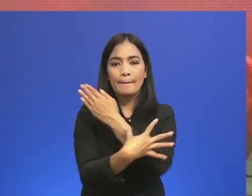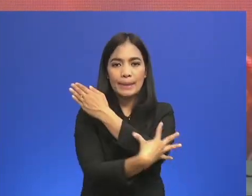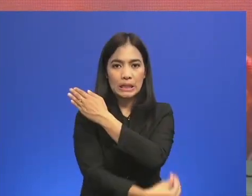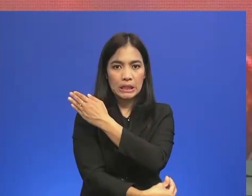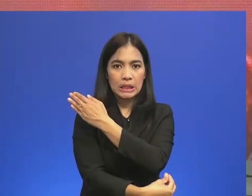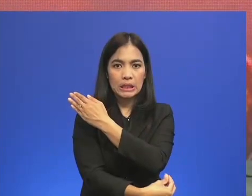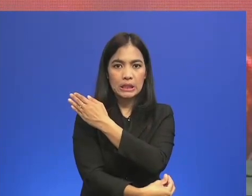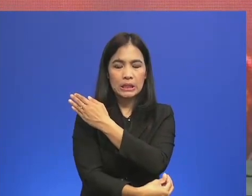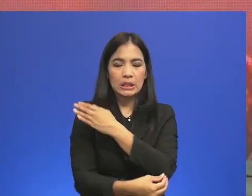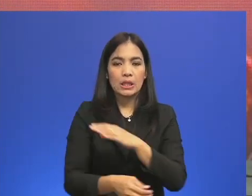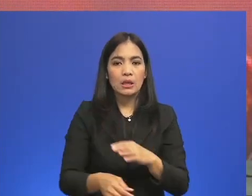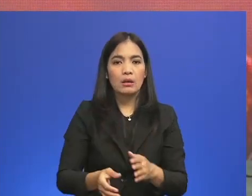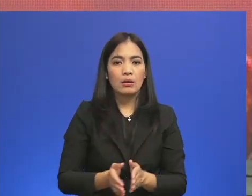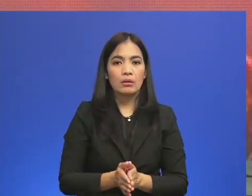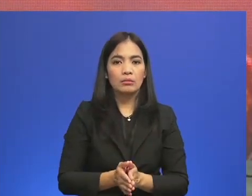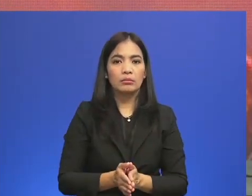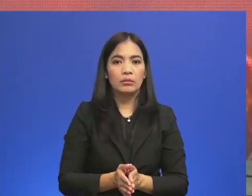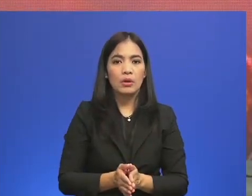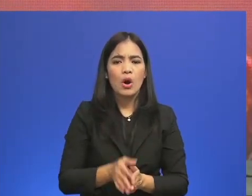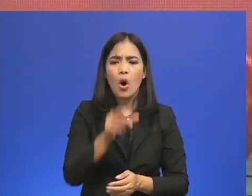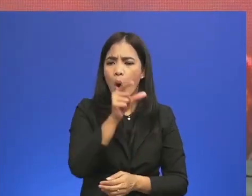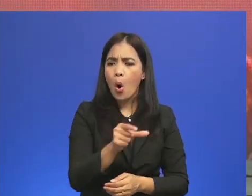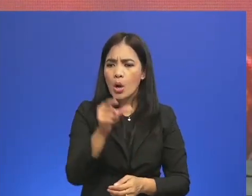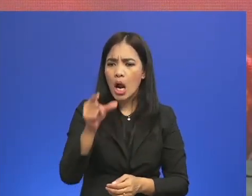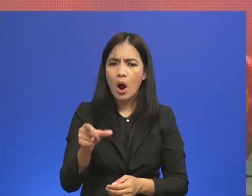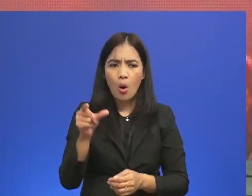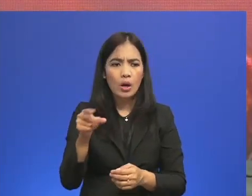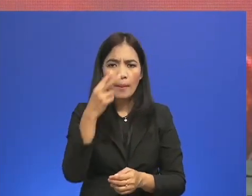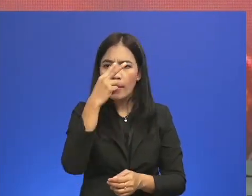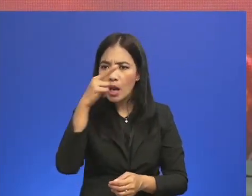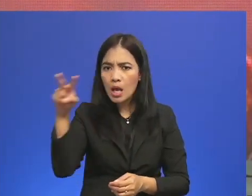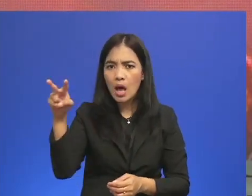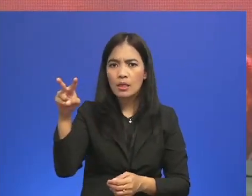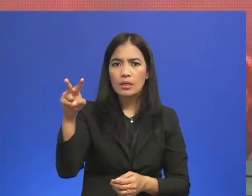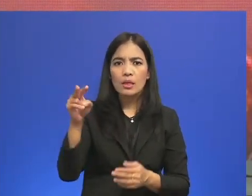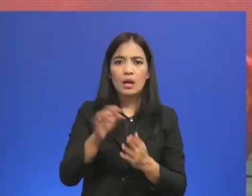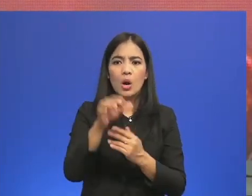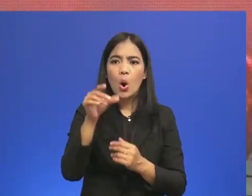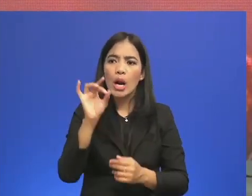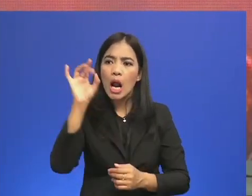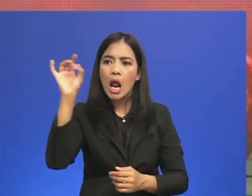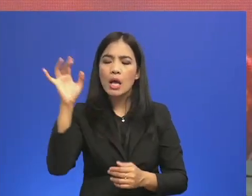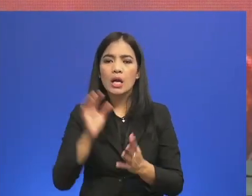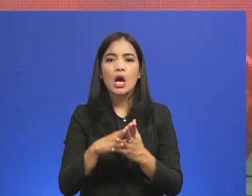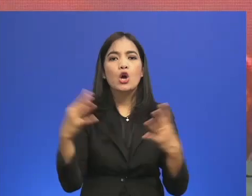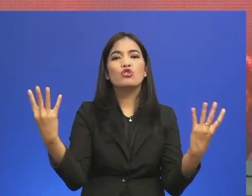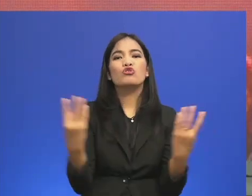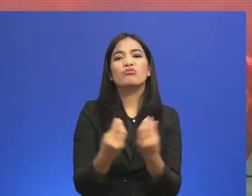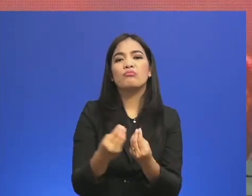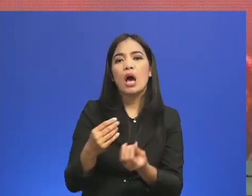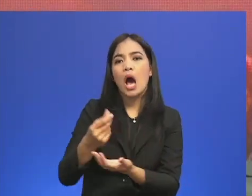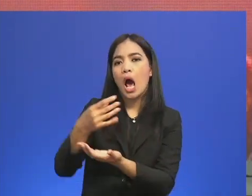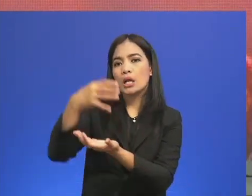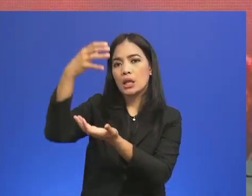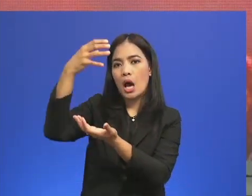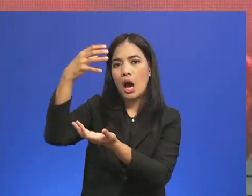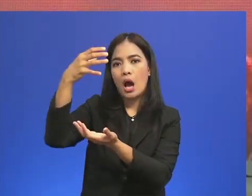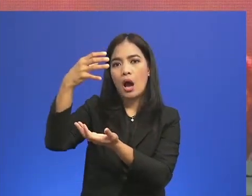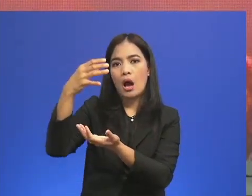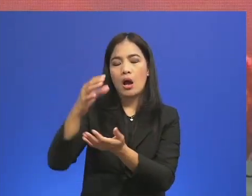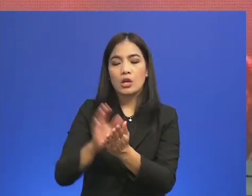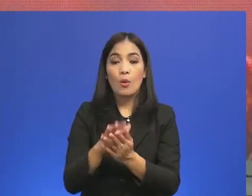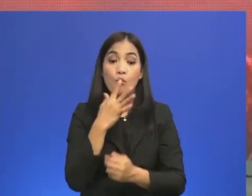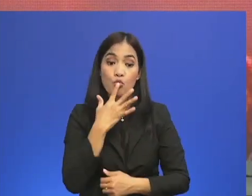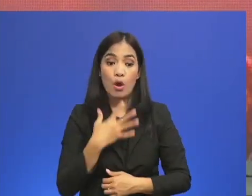Tidak heran kalau orang sering mengukur orang lain dengan ukuran jumlah harta, merek